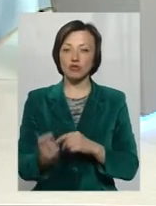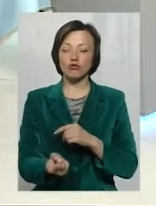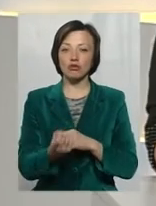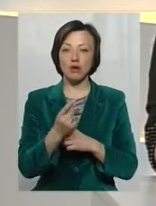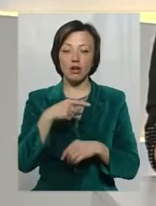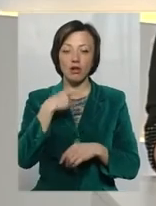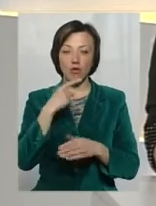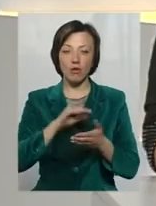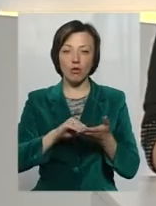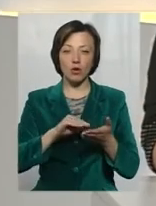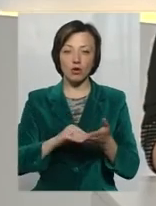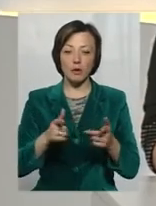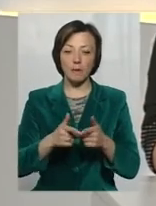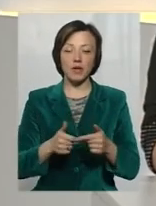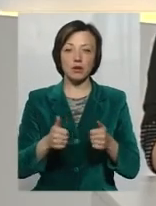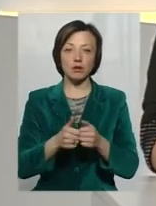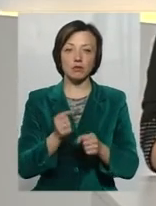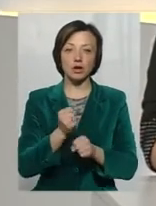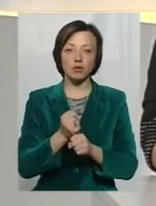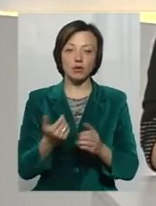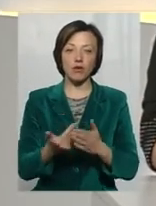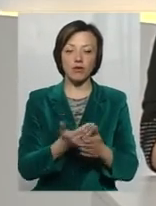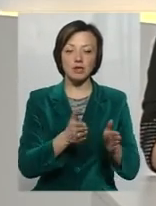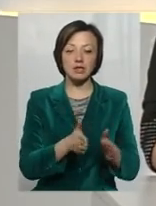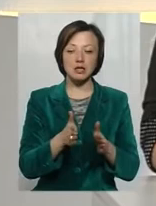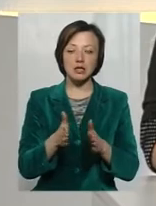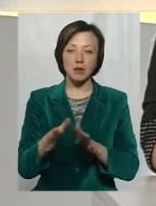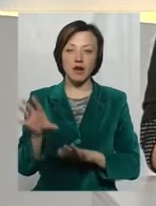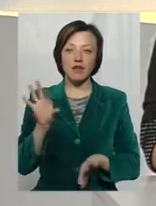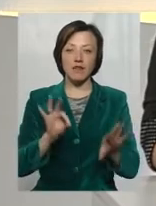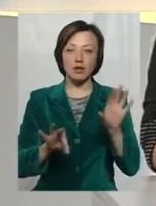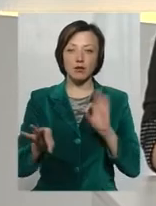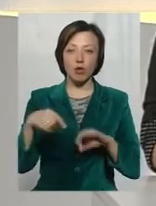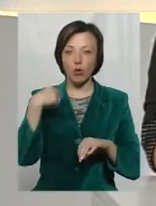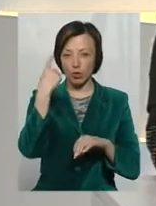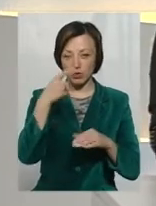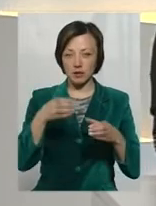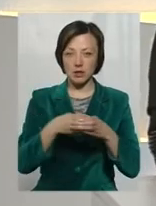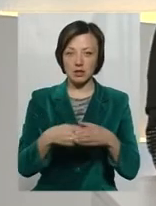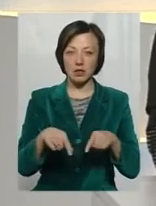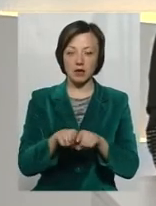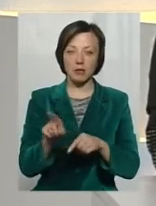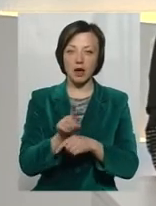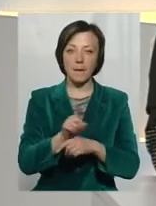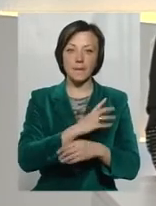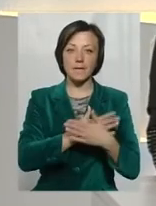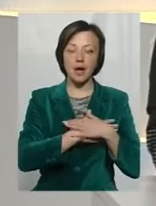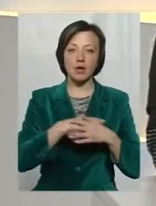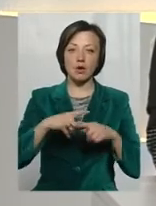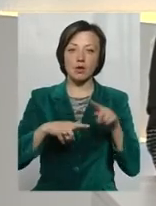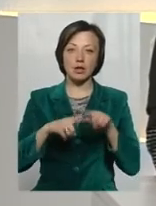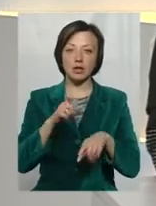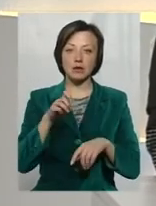що у підрозділі працює нова система відбору особового складу за такими критеріями, як патріотизм,